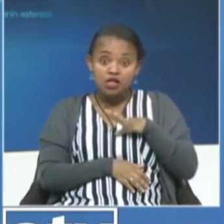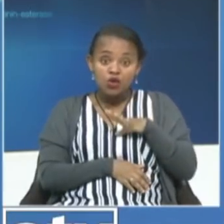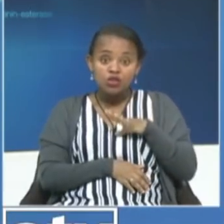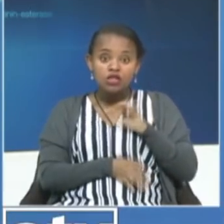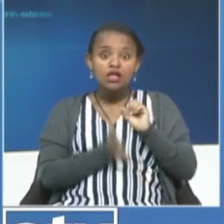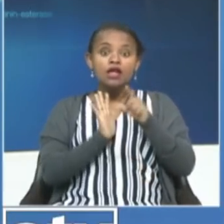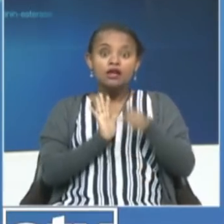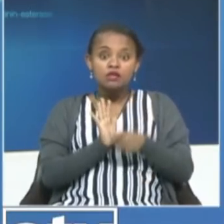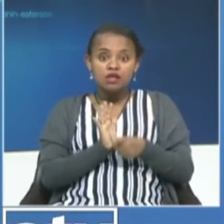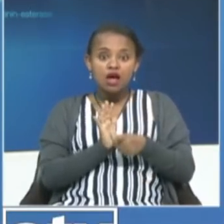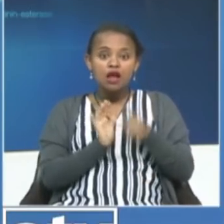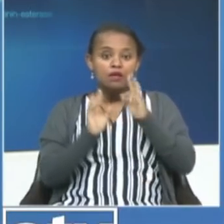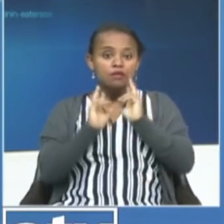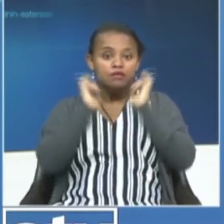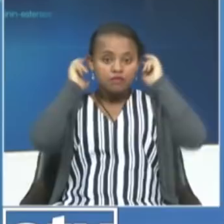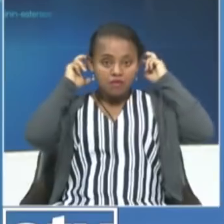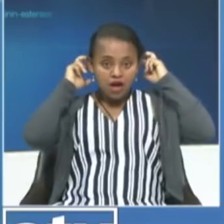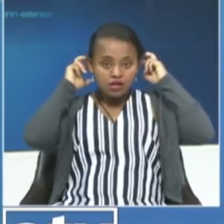ማስክ አርገው